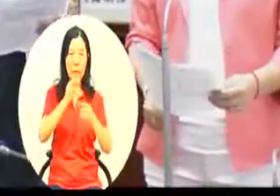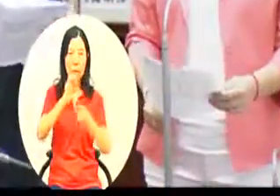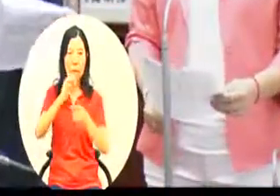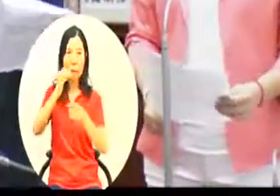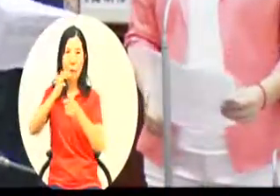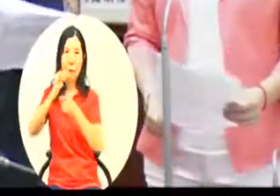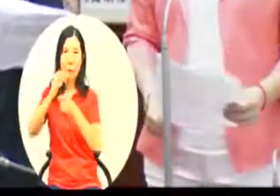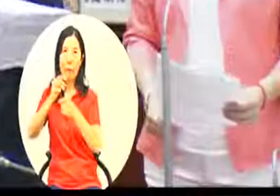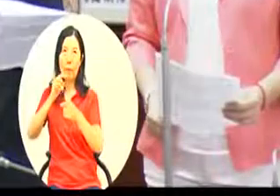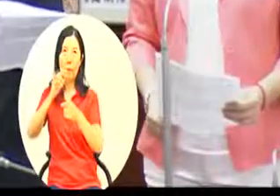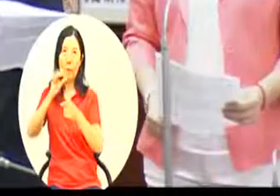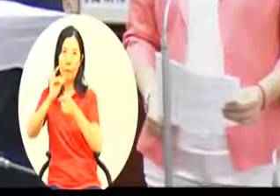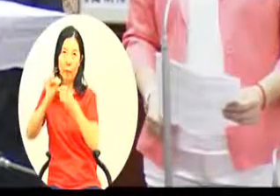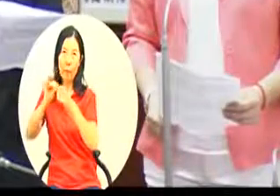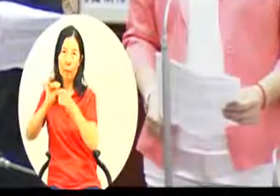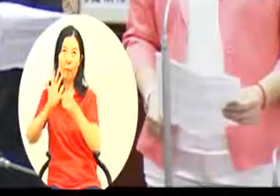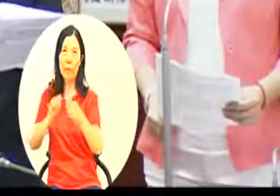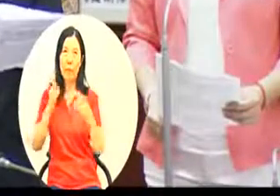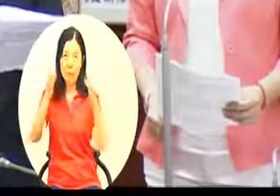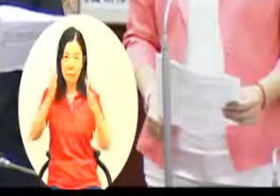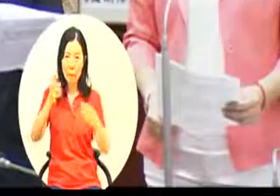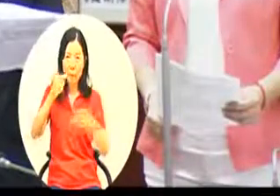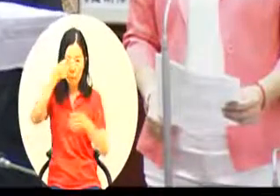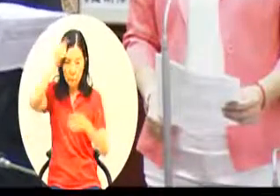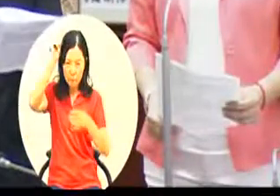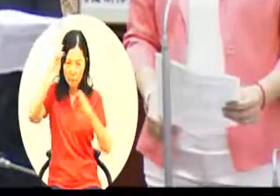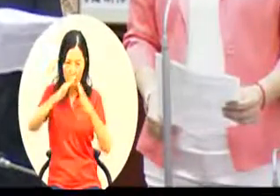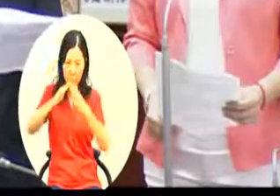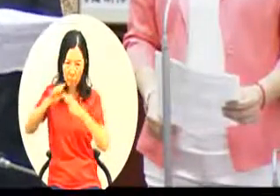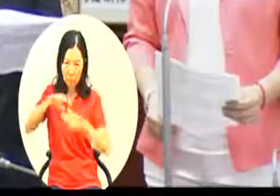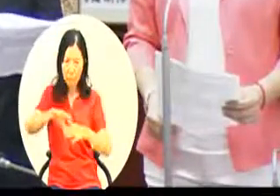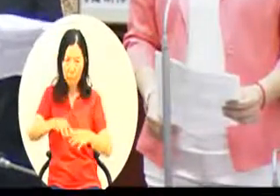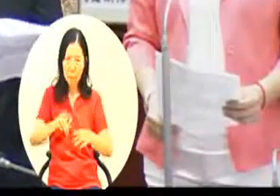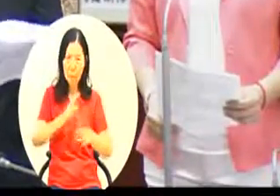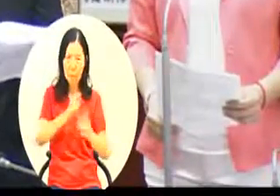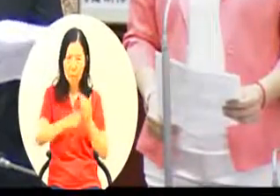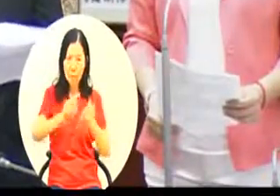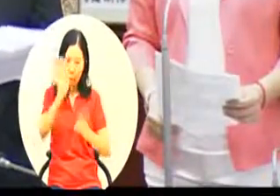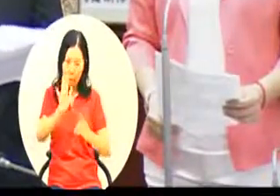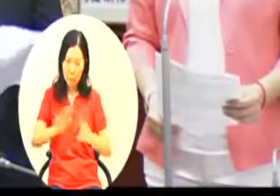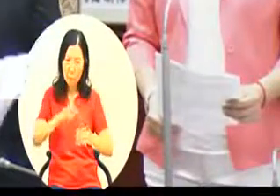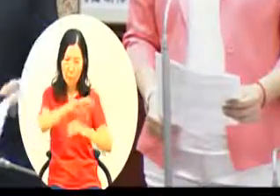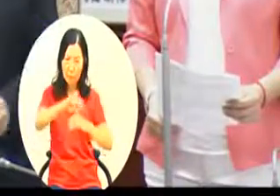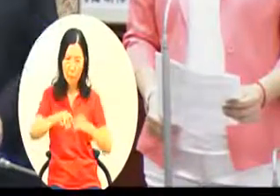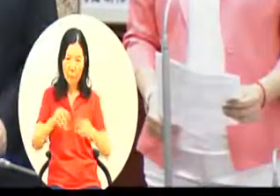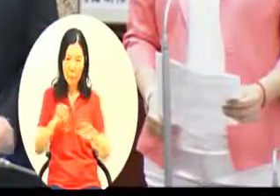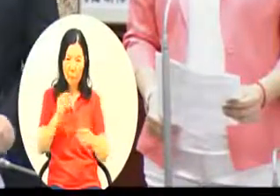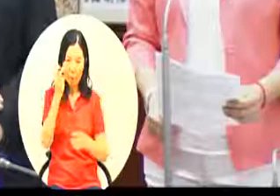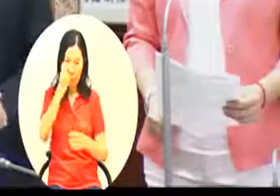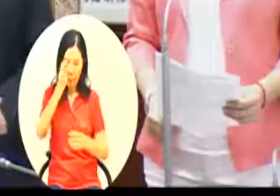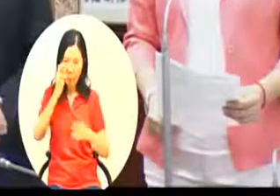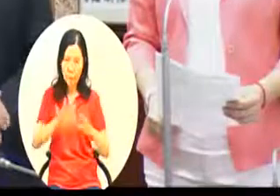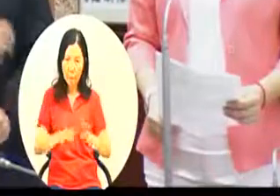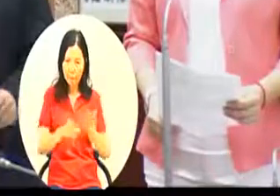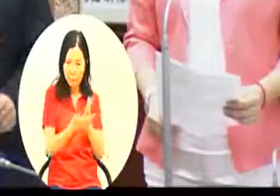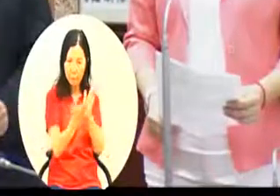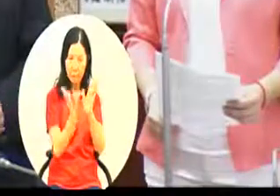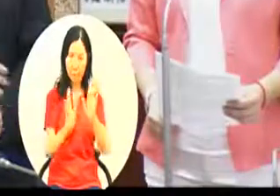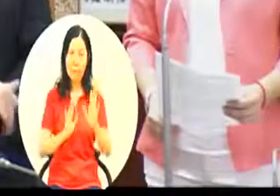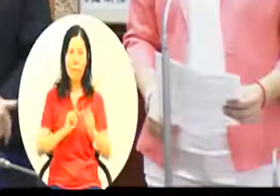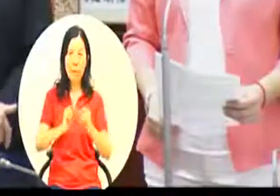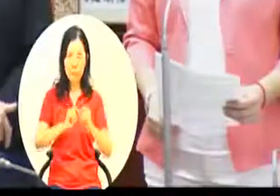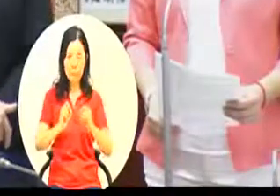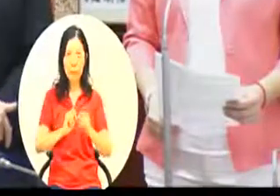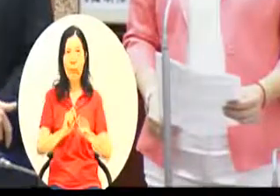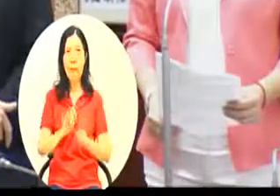1998年、1999年、1100年，其实我们针对整个的遗址公园的设置、生态环境的调查跟一些展示的先期内容规划，其实都有做一